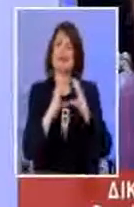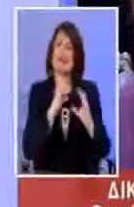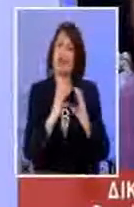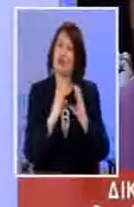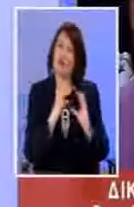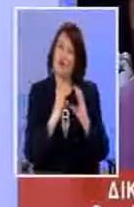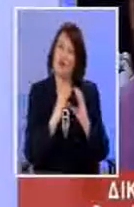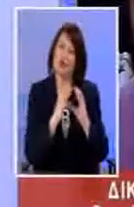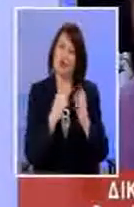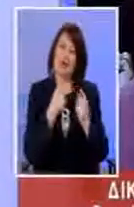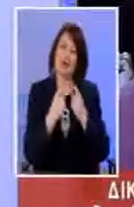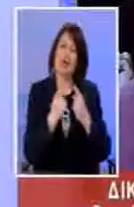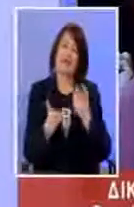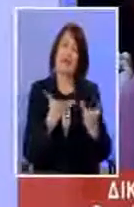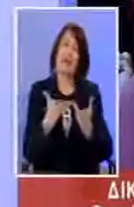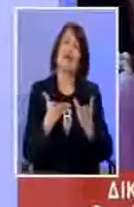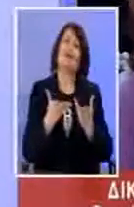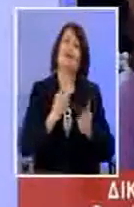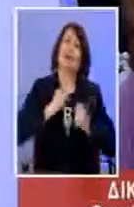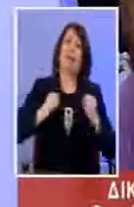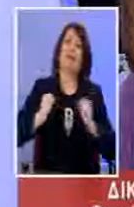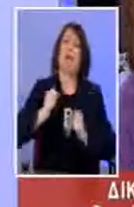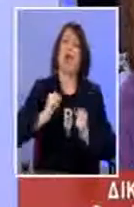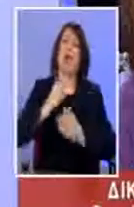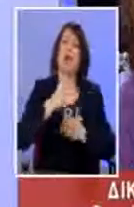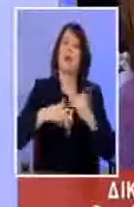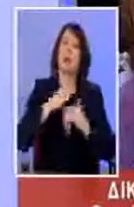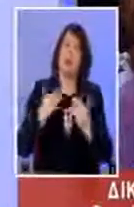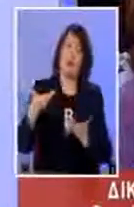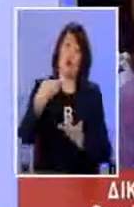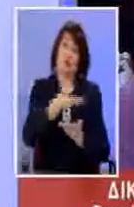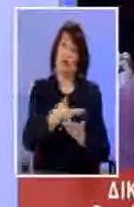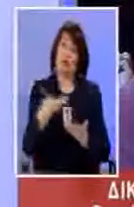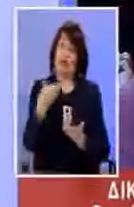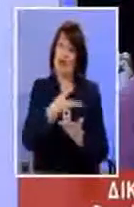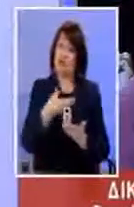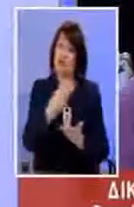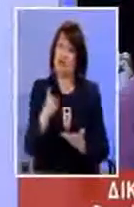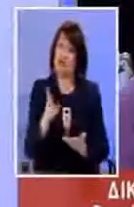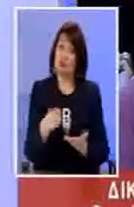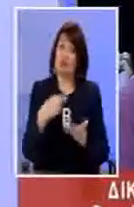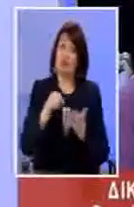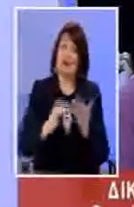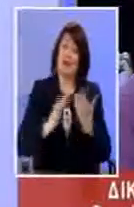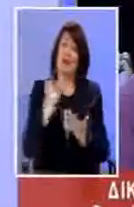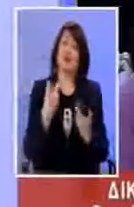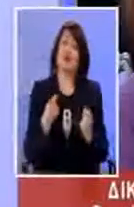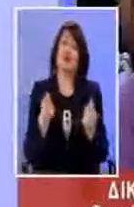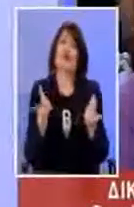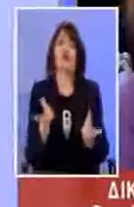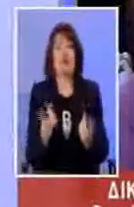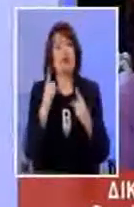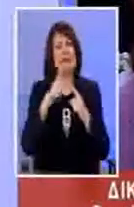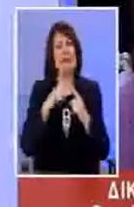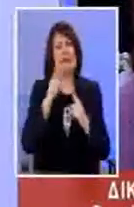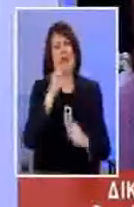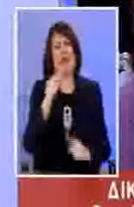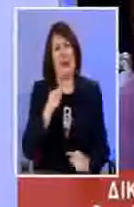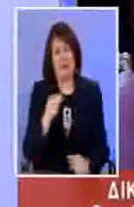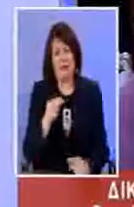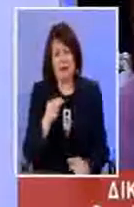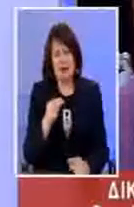μια διαβούλευση και με το αναπηρικό κίνημα να καταθέσουν και αυτοί από την πλευρά τους τις προτάσεις τους, τις βελτιώσεις τους σε τεχνικά